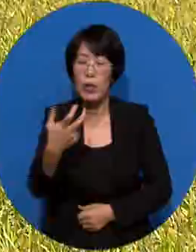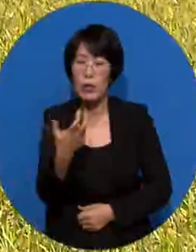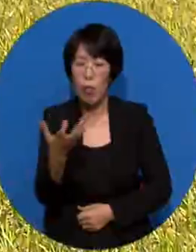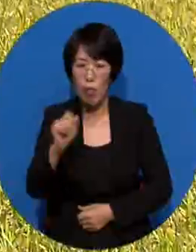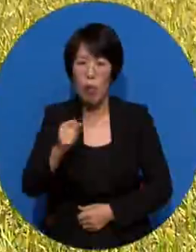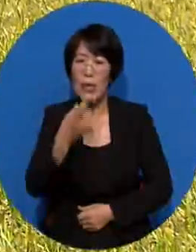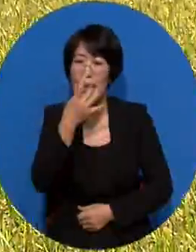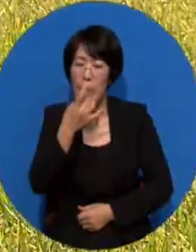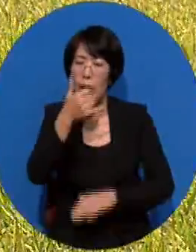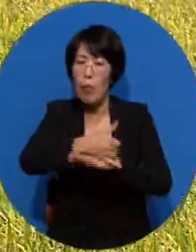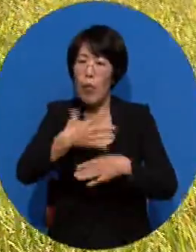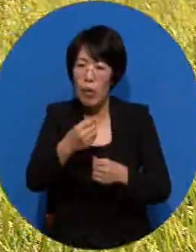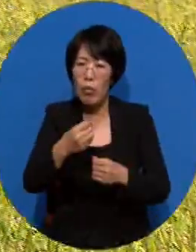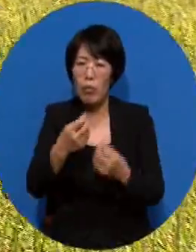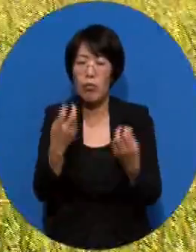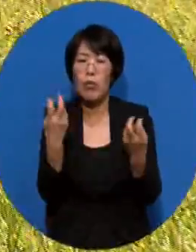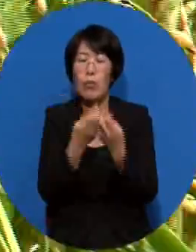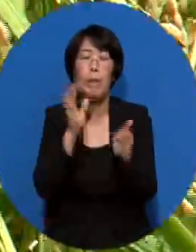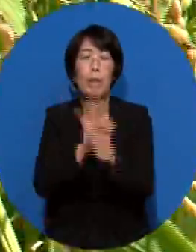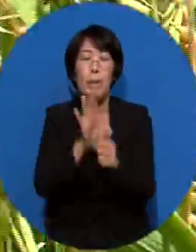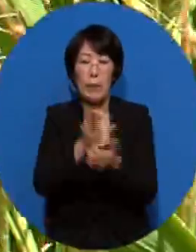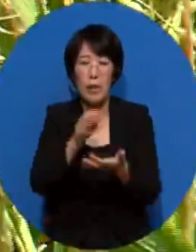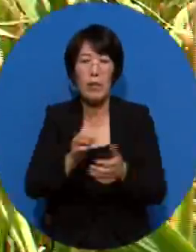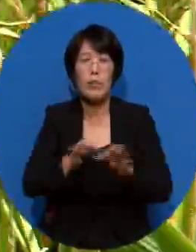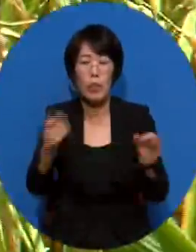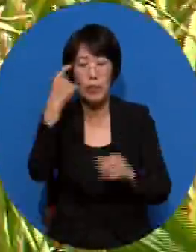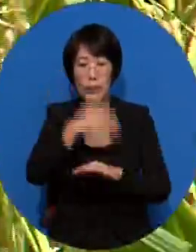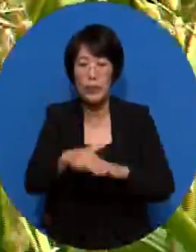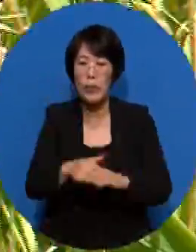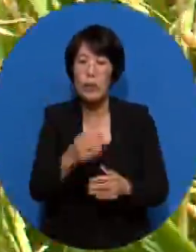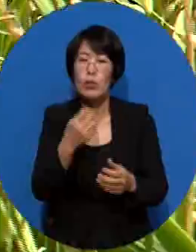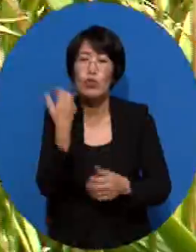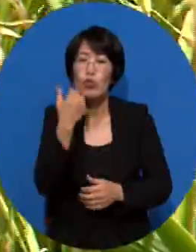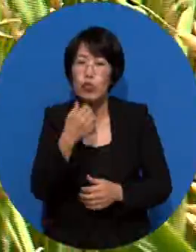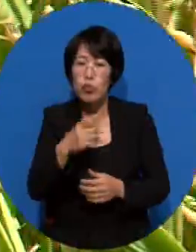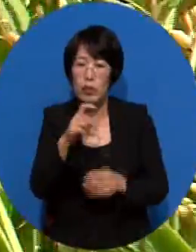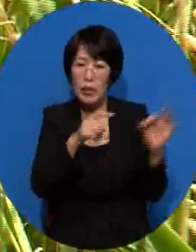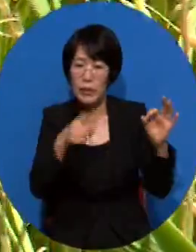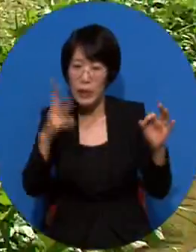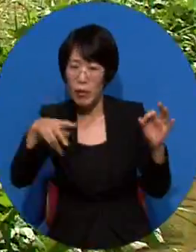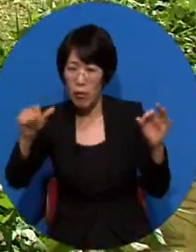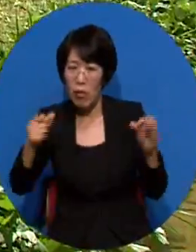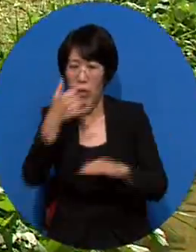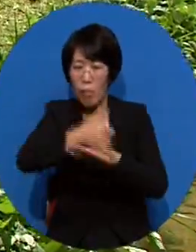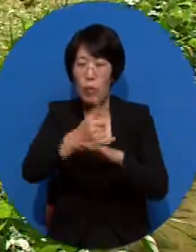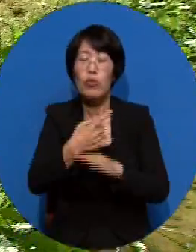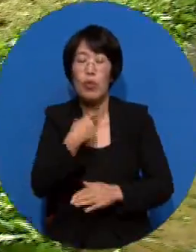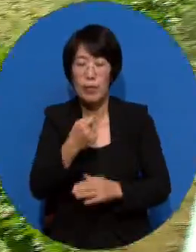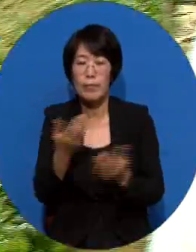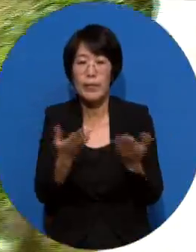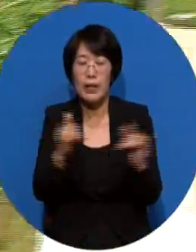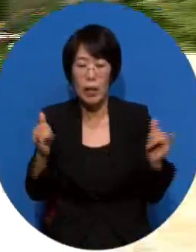원 규모의 벼 경영 안정 대책비를 지급합니다. 지원 대상은 0.1헥타르 이상 면적의 벼를 직접 재배하는